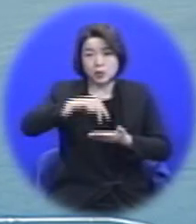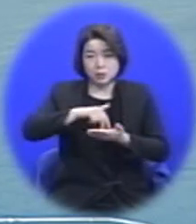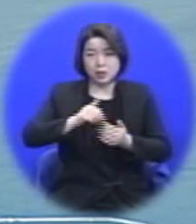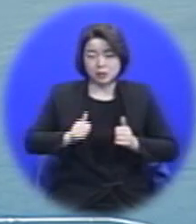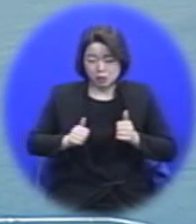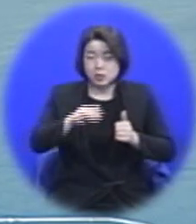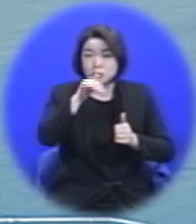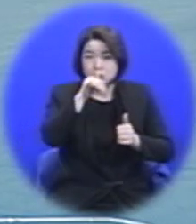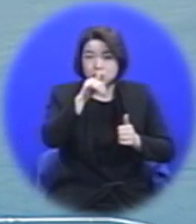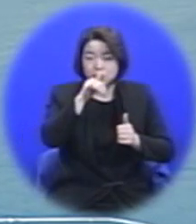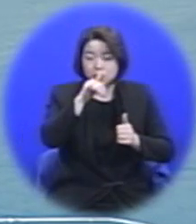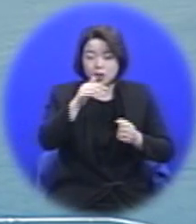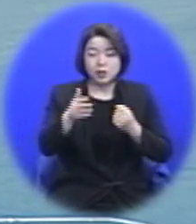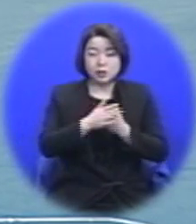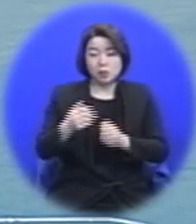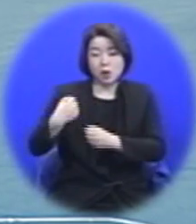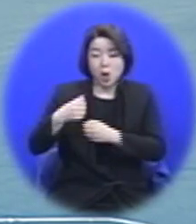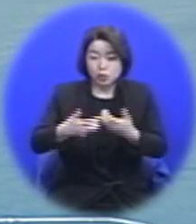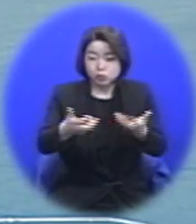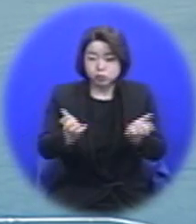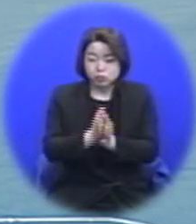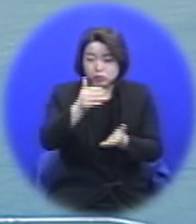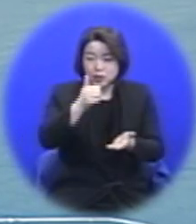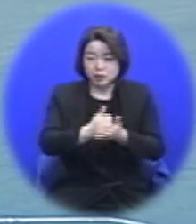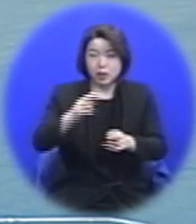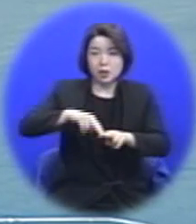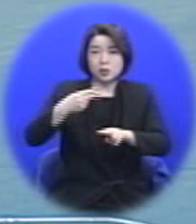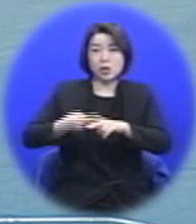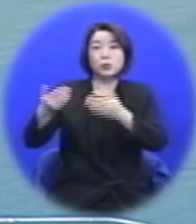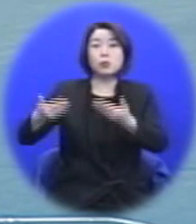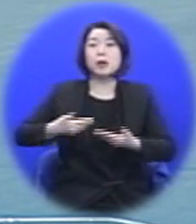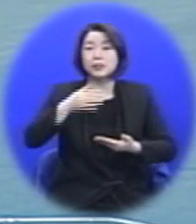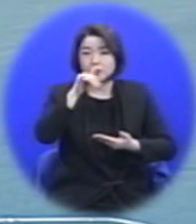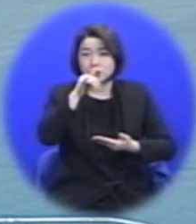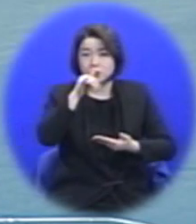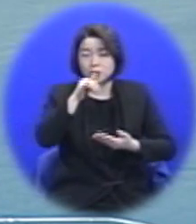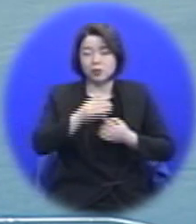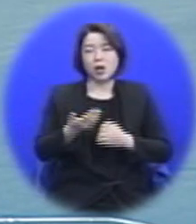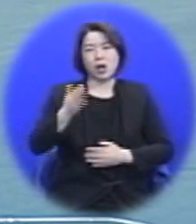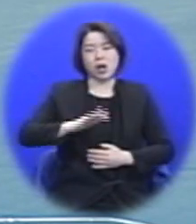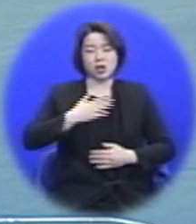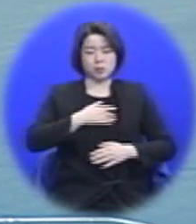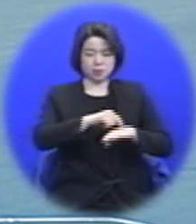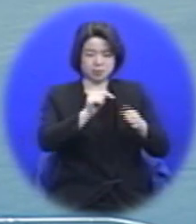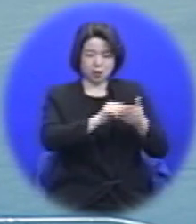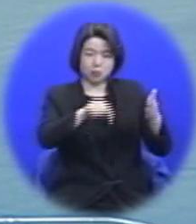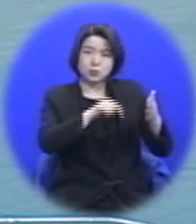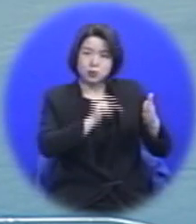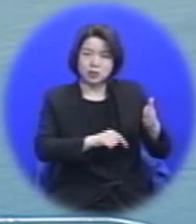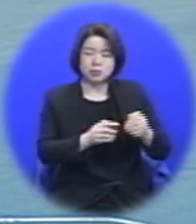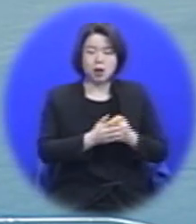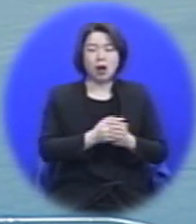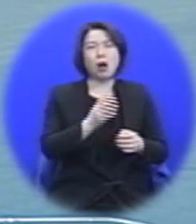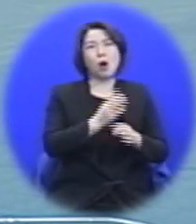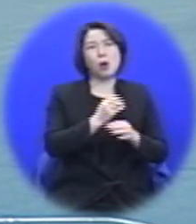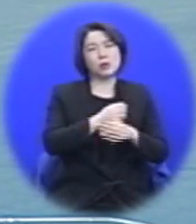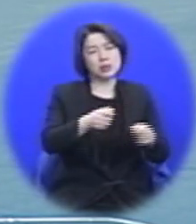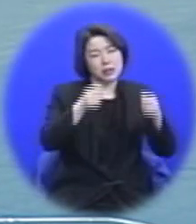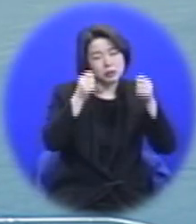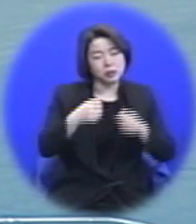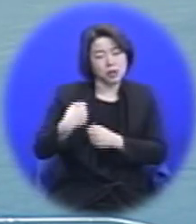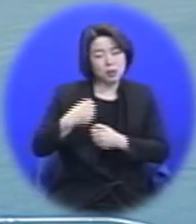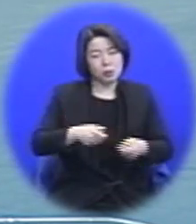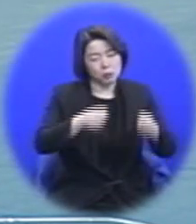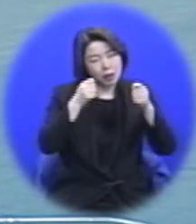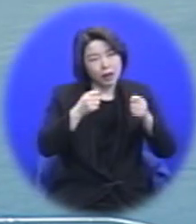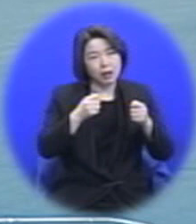그래서 군단장 표창까지도 받았었습니다. 그렇지만 제 마음속에는 항상 언제 제대하나, 언제